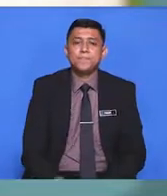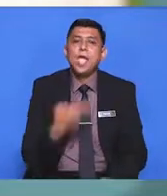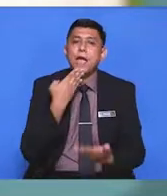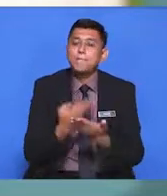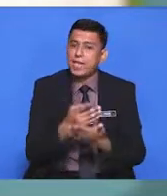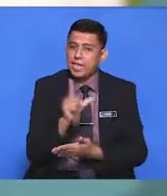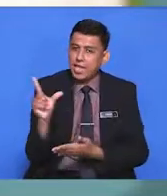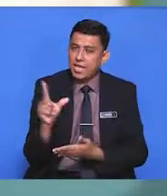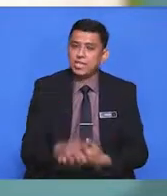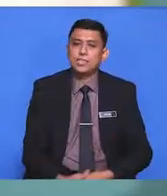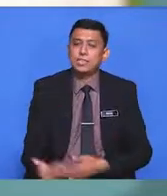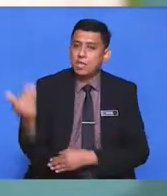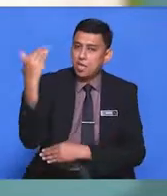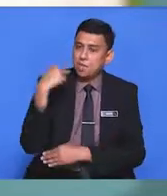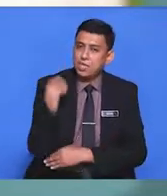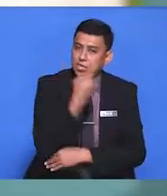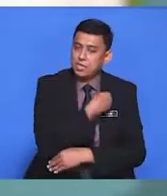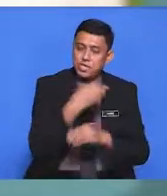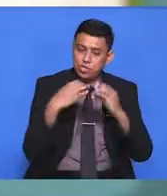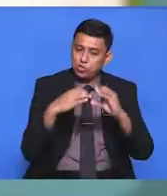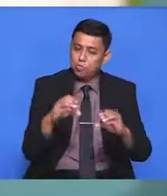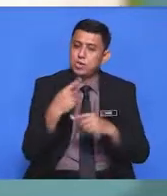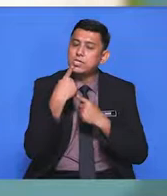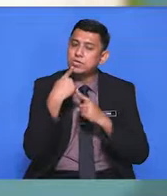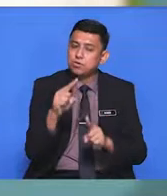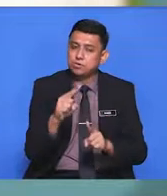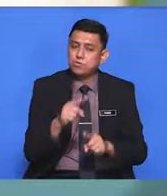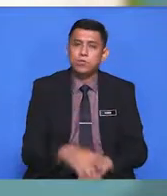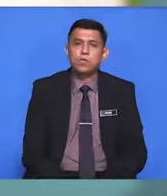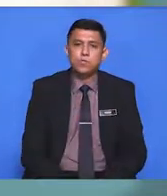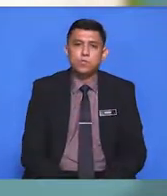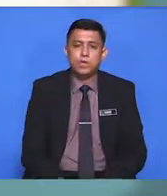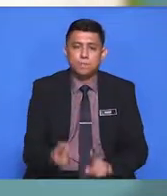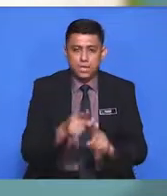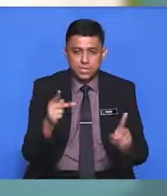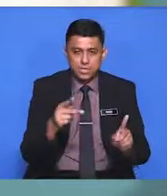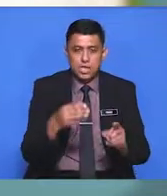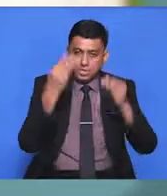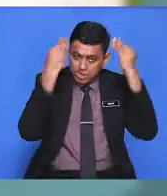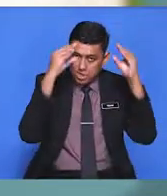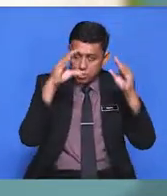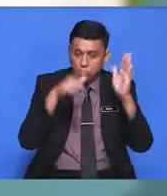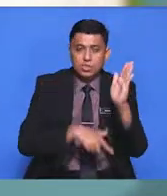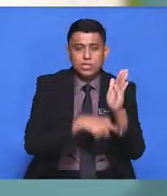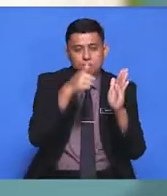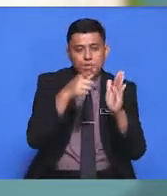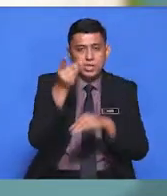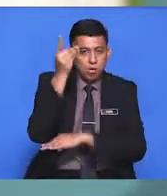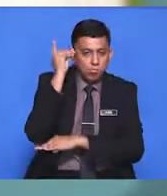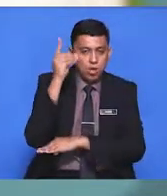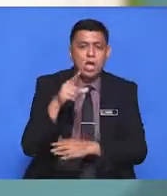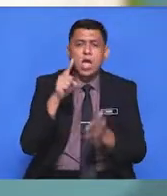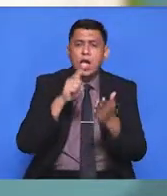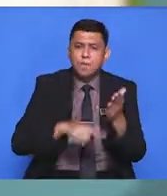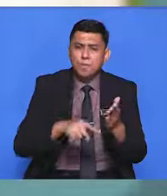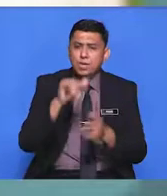Baiklah, mari kita cuba jawab soalan daripada cikgu terlebih dahulu. Murid-murid,